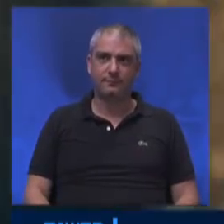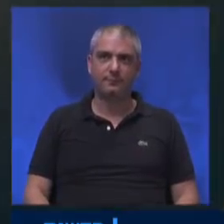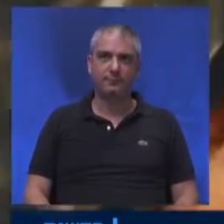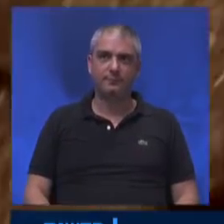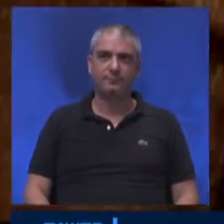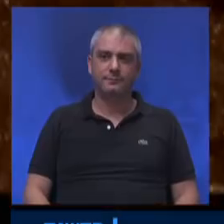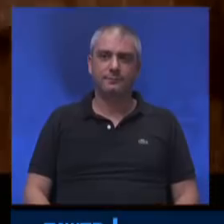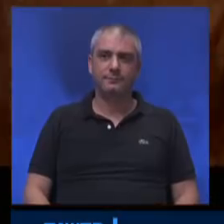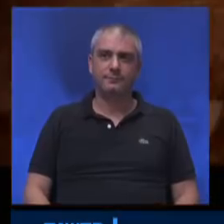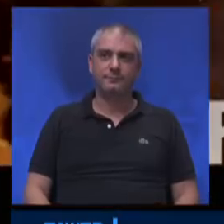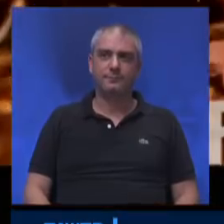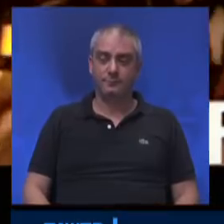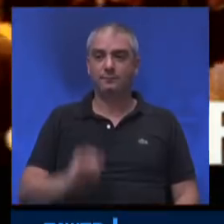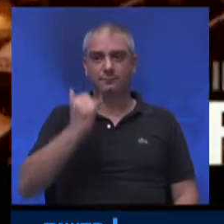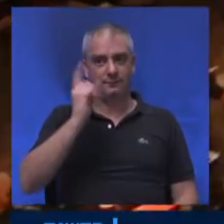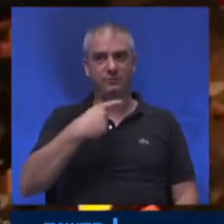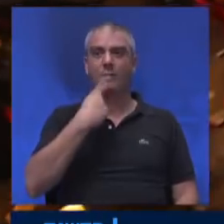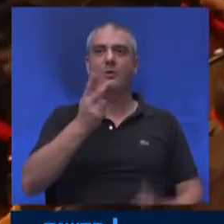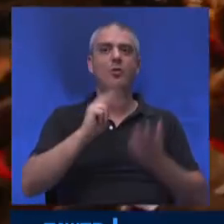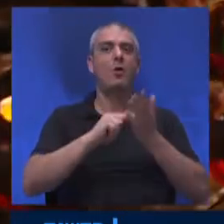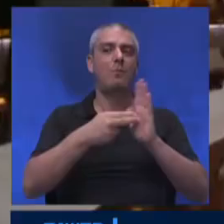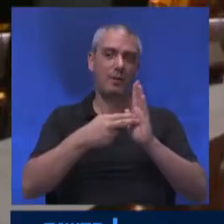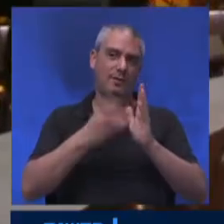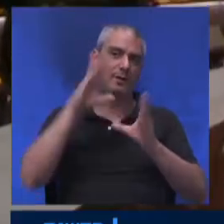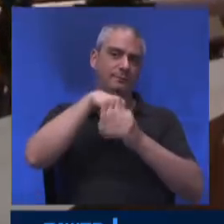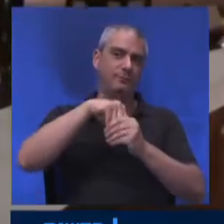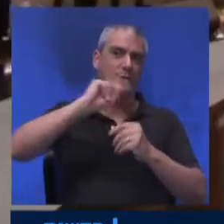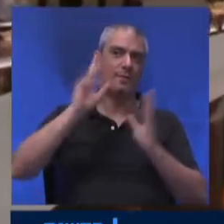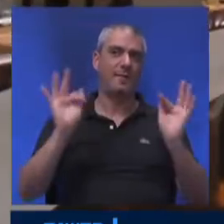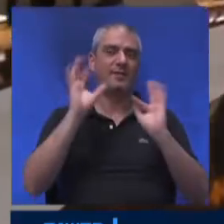אז כן, אפשר לומר שהפוליטיקה השתרבבה שוב לטקס הצרפתי,